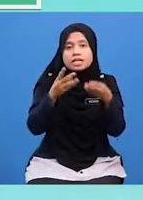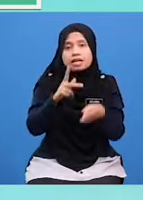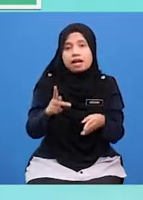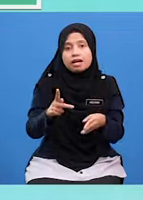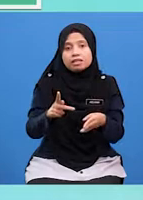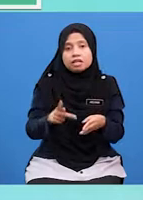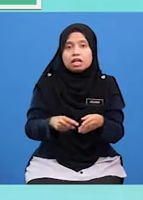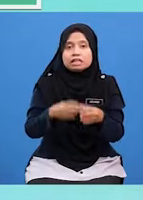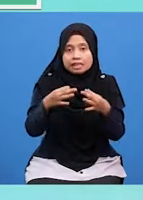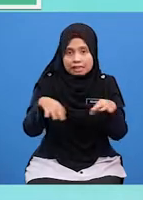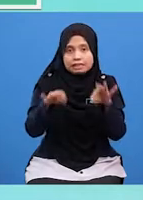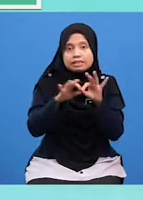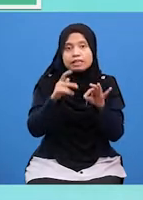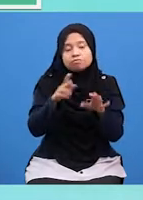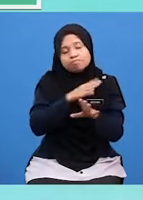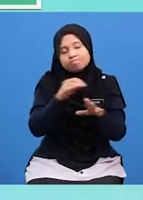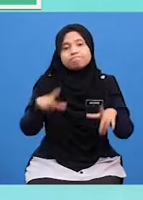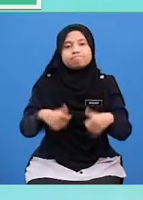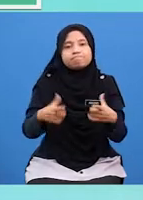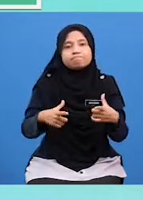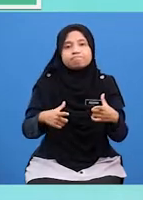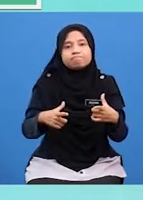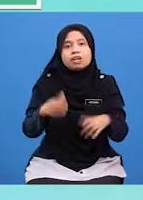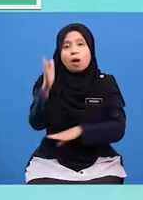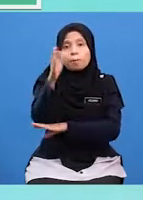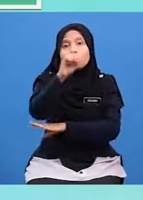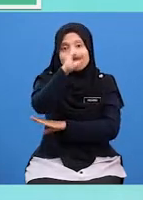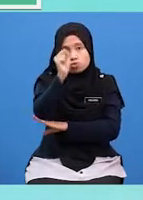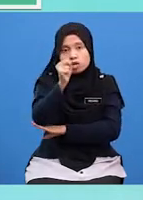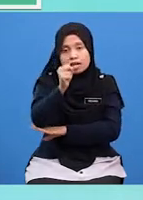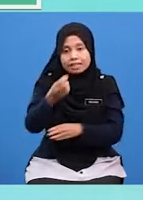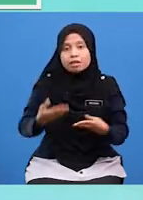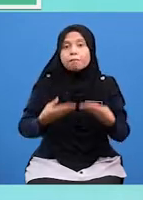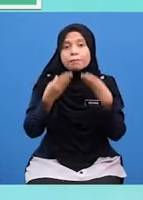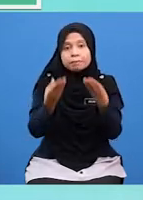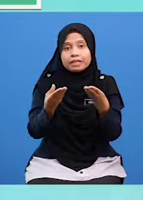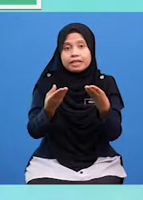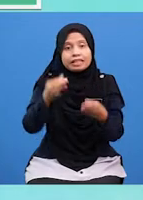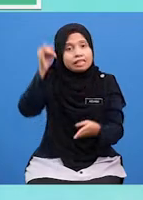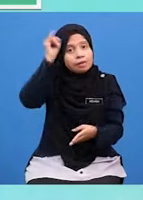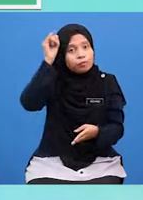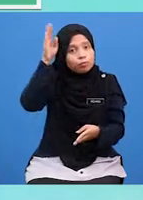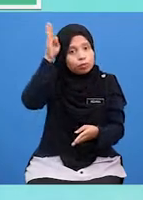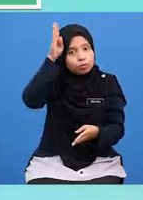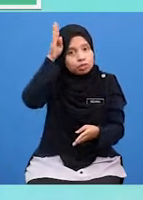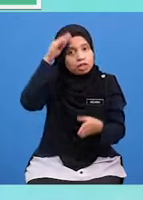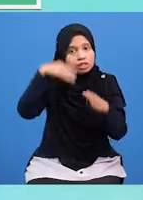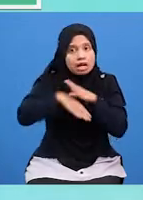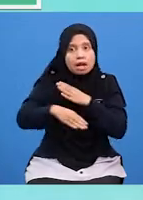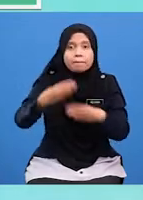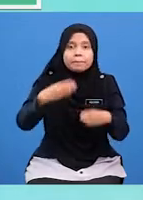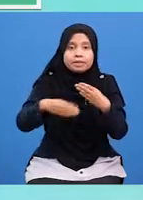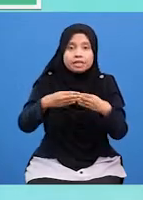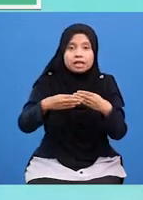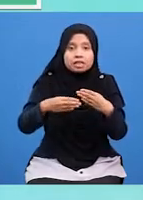berikan, perihalkan dan sebagainya. Pokok persoalan pula adalah sumbangan Ibnu Battuta dalam